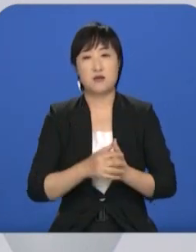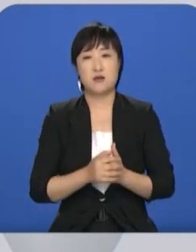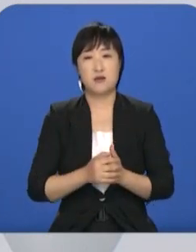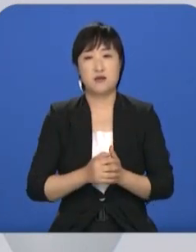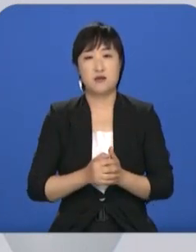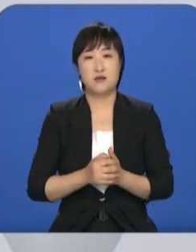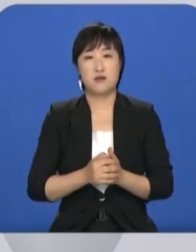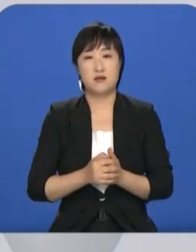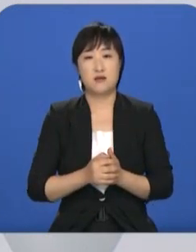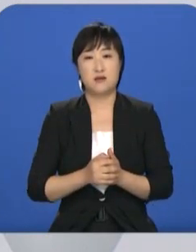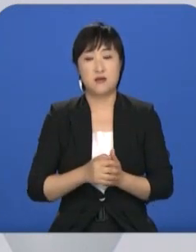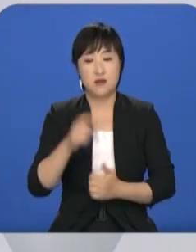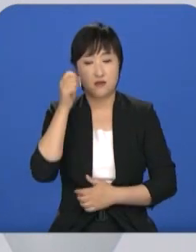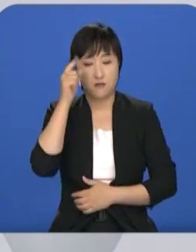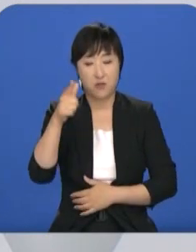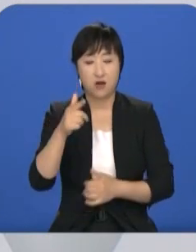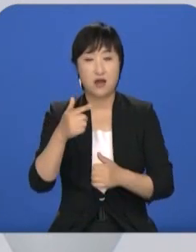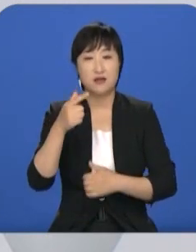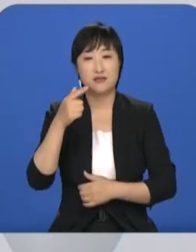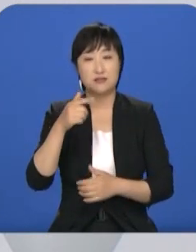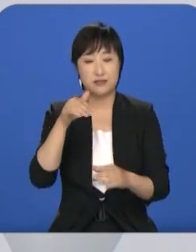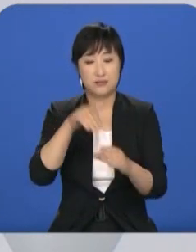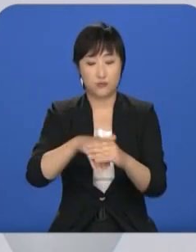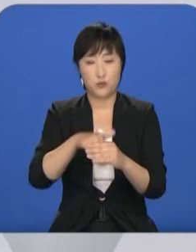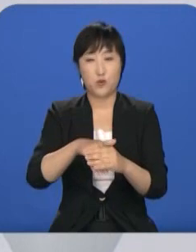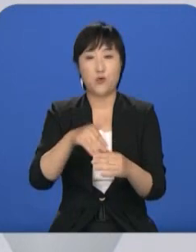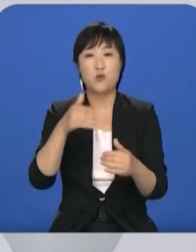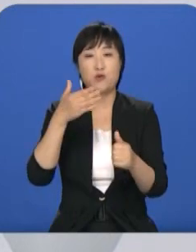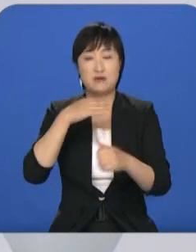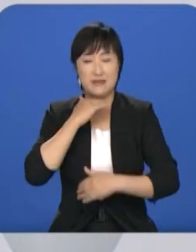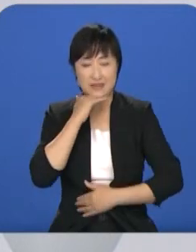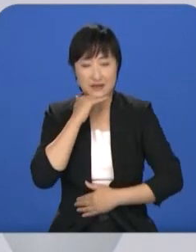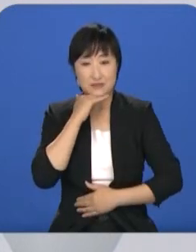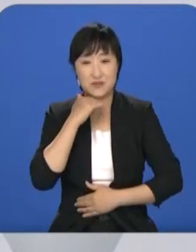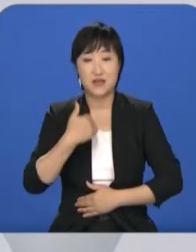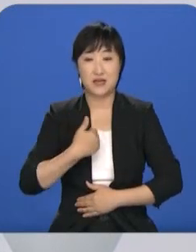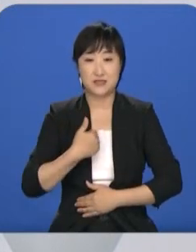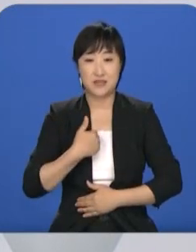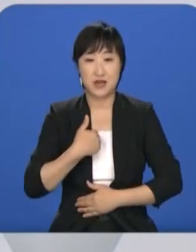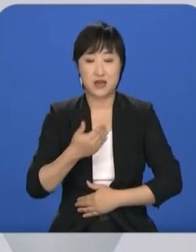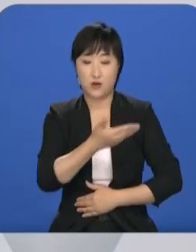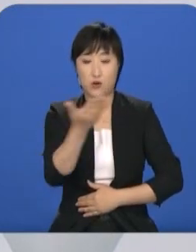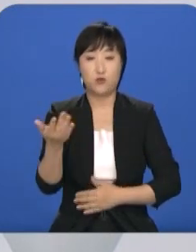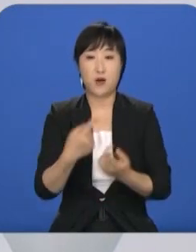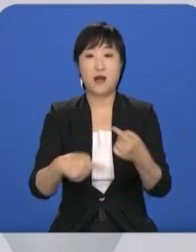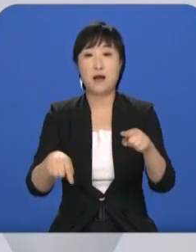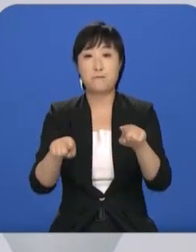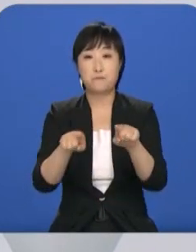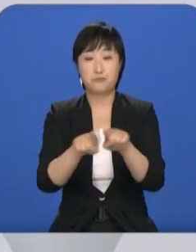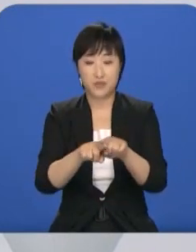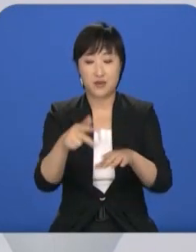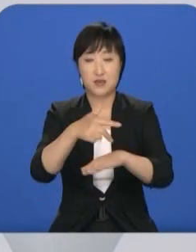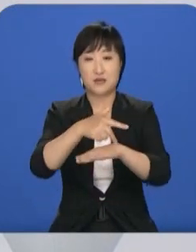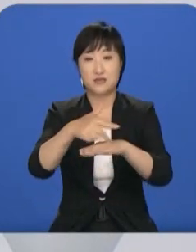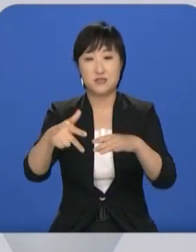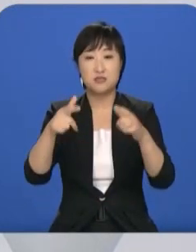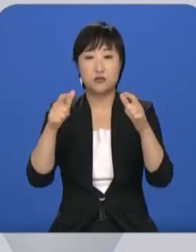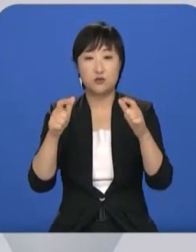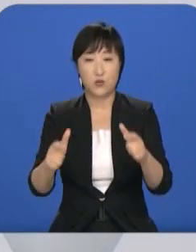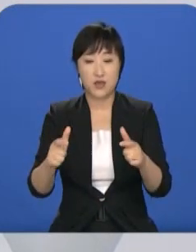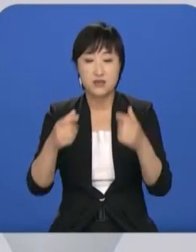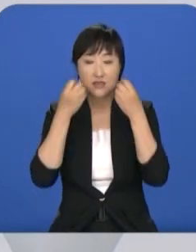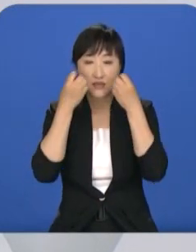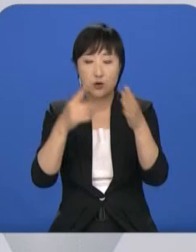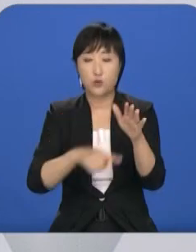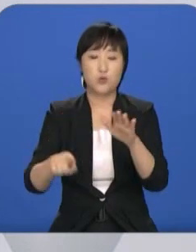있습니다. 현명한 선택을 기다립니다, 여러분. 저 박인환이 여러분과 함께 진도